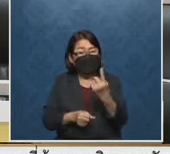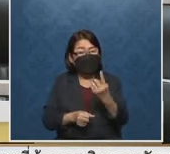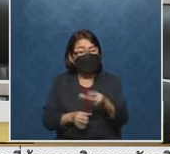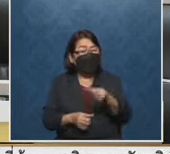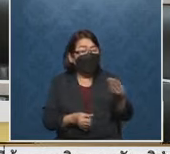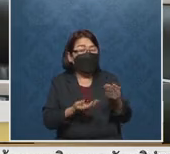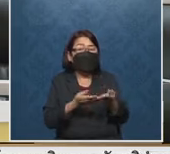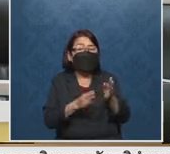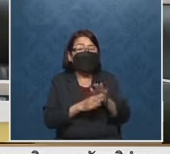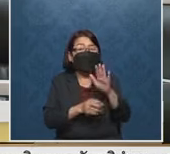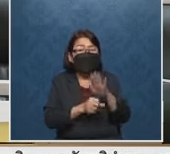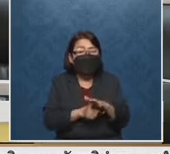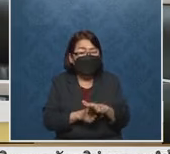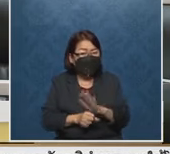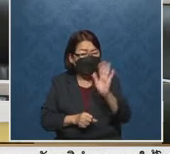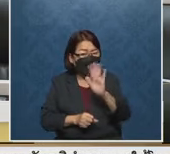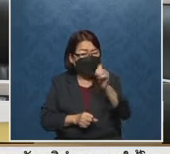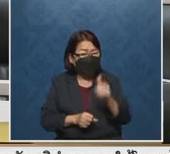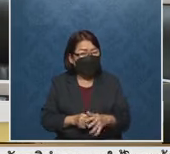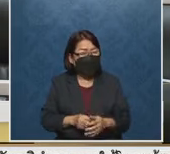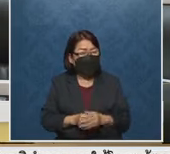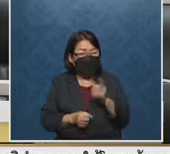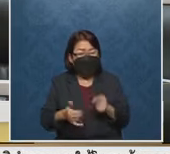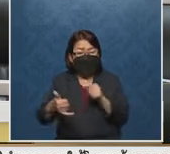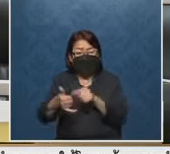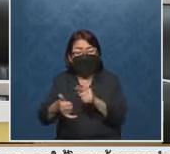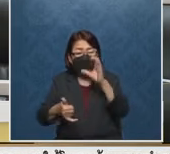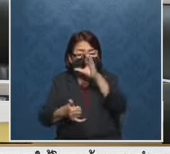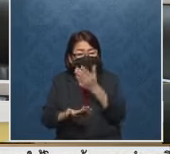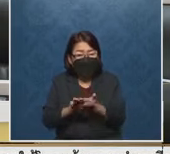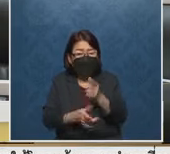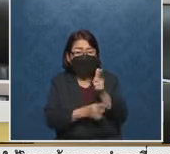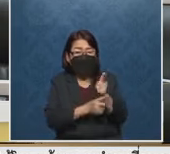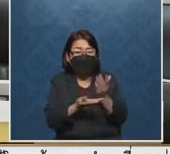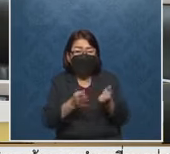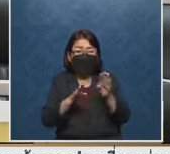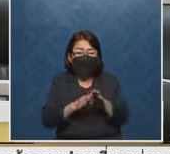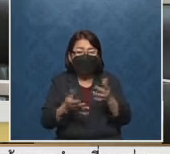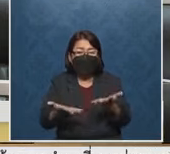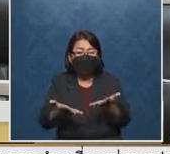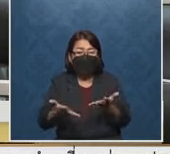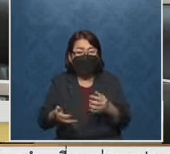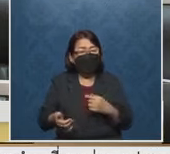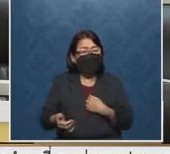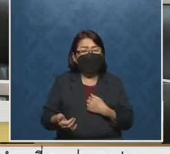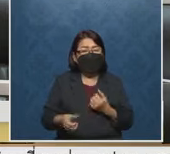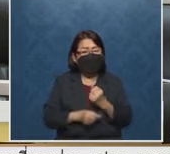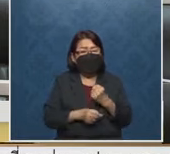ครัวเสาหลักของครอบครัวก็หายไปเขากลายเป็นบุคคล